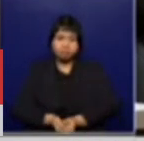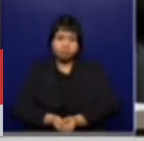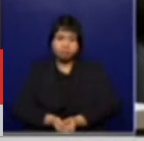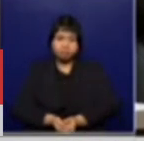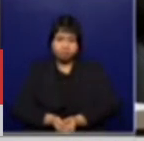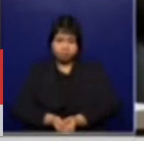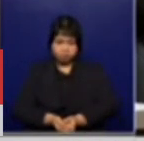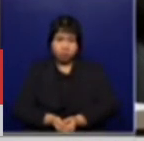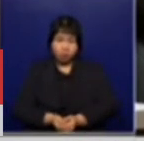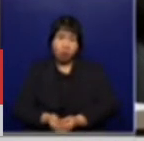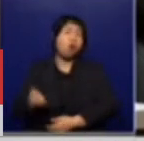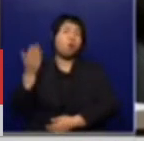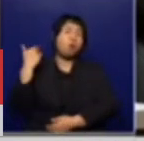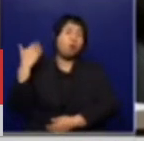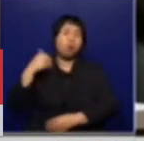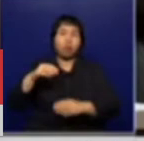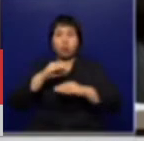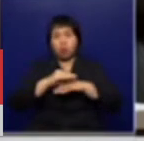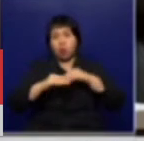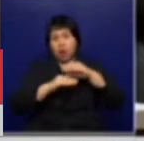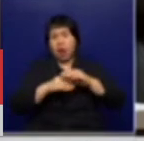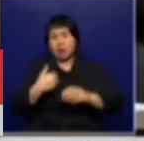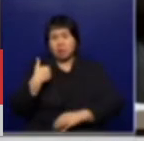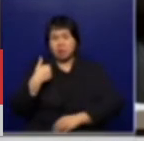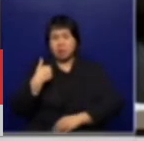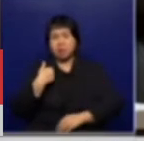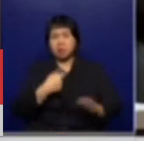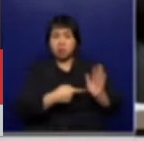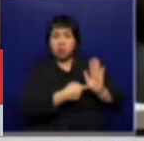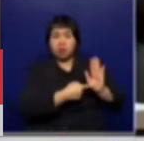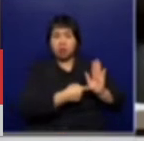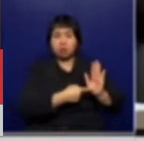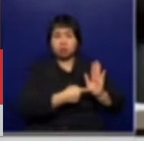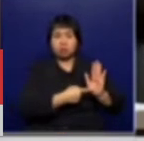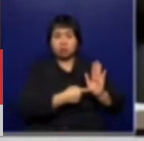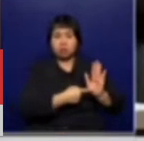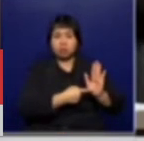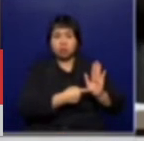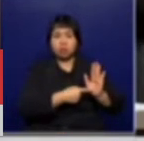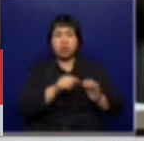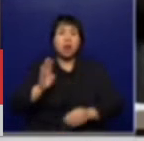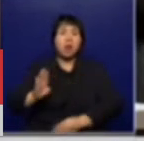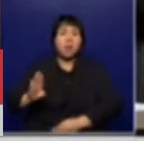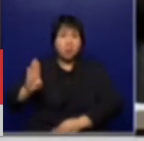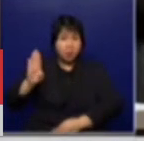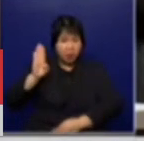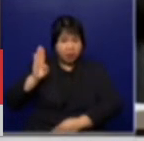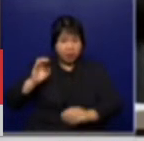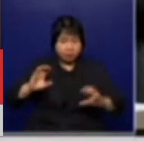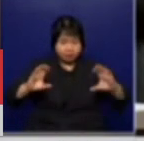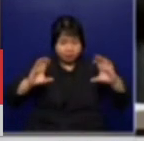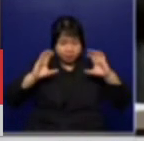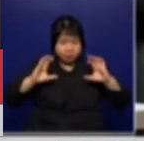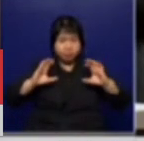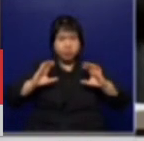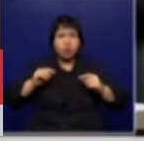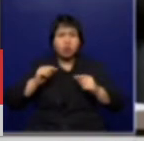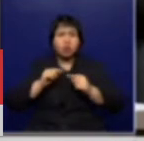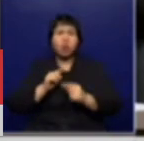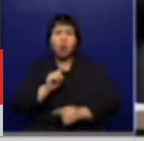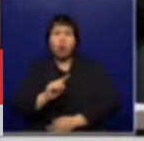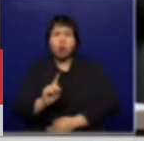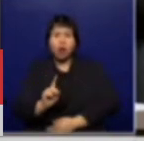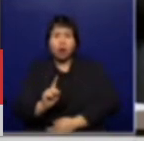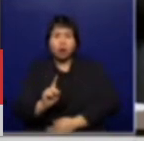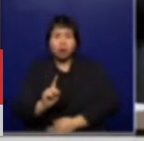ที่ผ่านมาค่ะมีหลายโครงการนะคะยกตัวอย่างเช่นโครงการบริษัทประชารัฐรักสามัคคีเป็นโครง